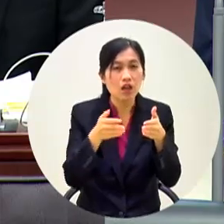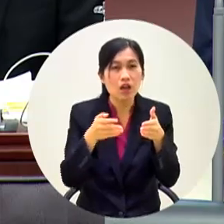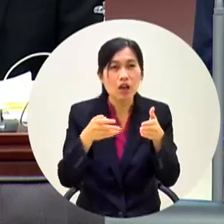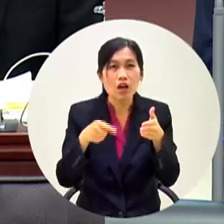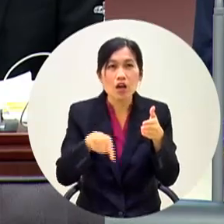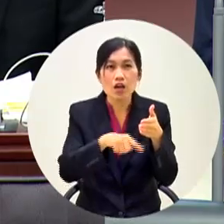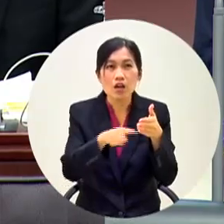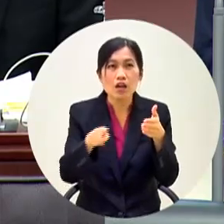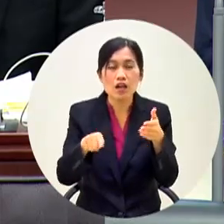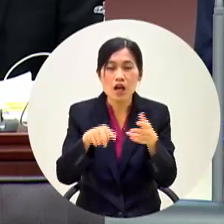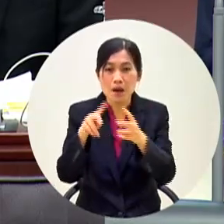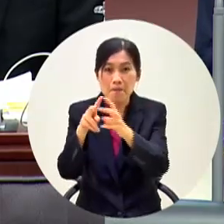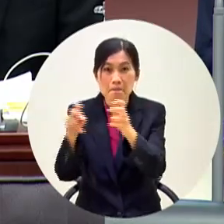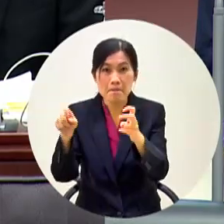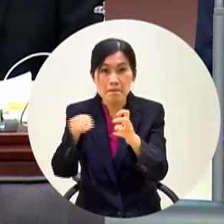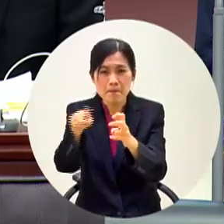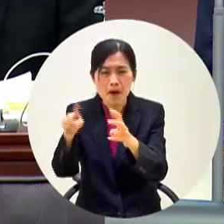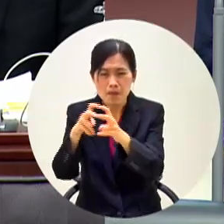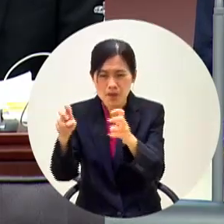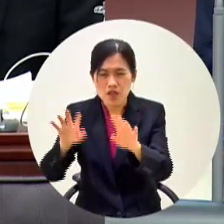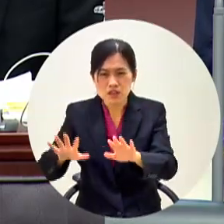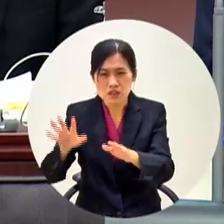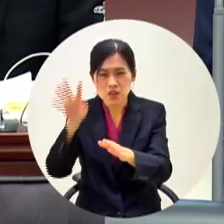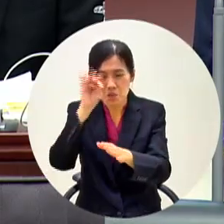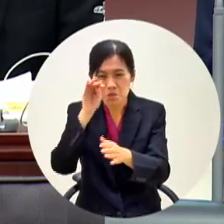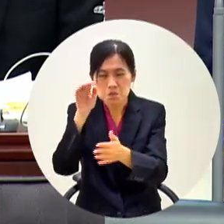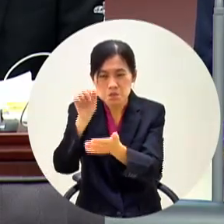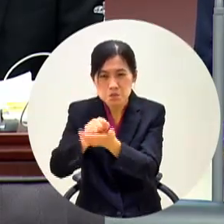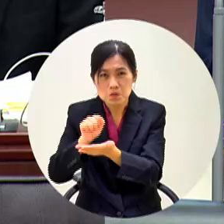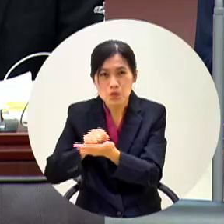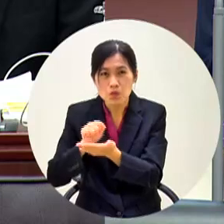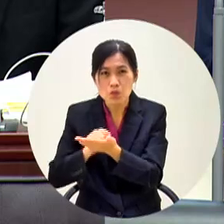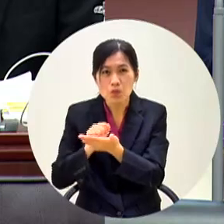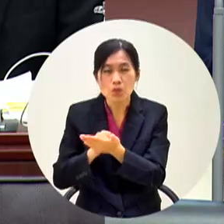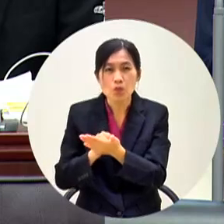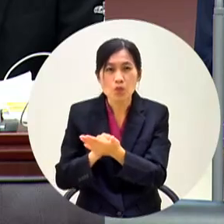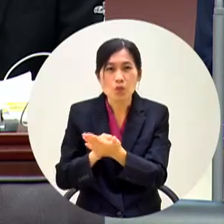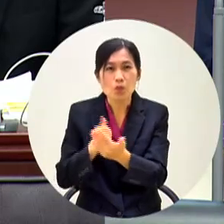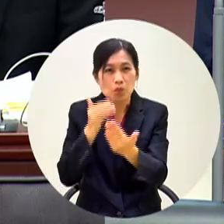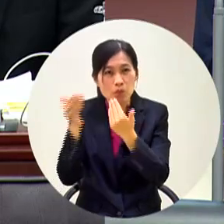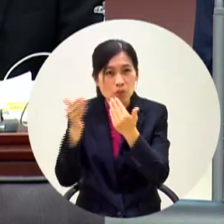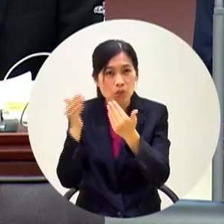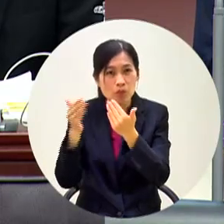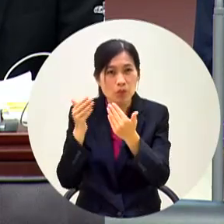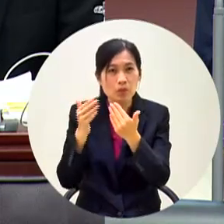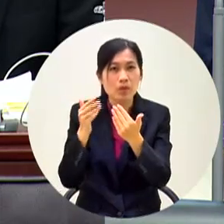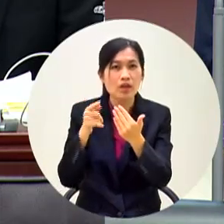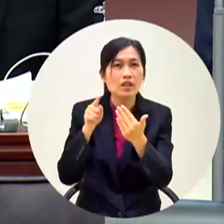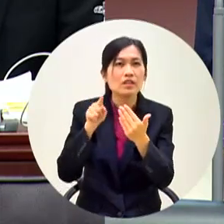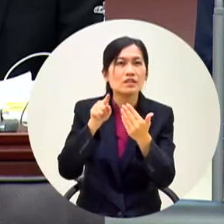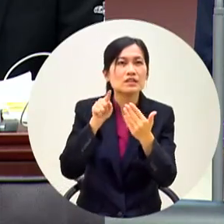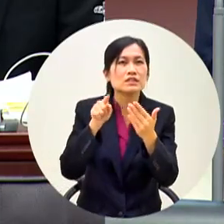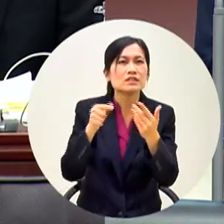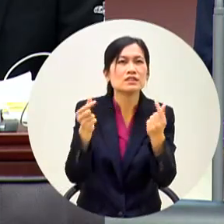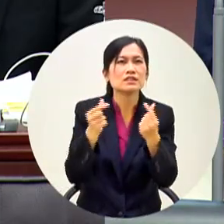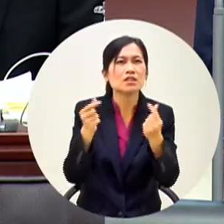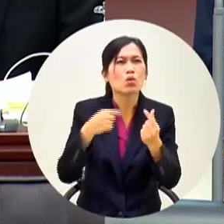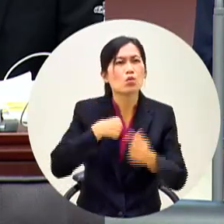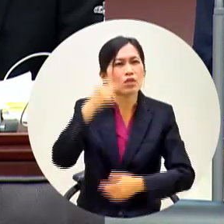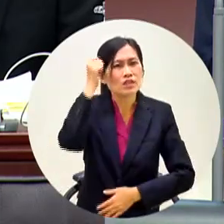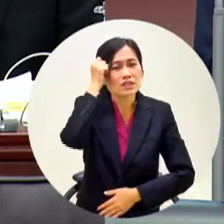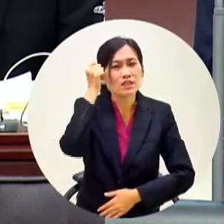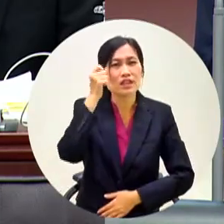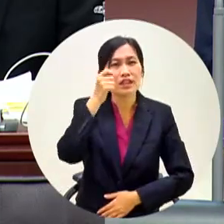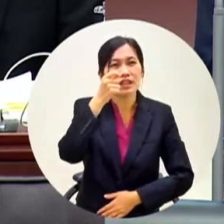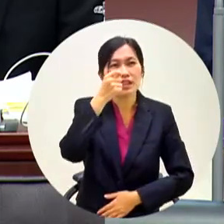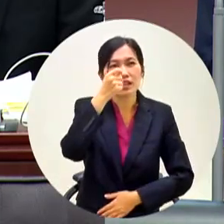些庙我们也已经是做在调查清楚啊。那我们也会提供更多的，因为有的你像我印象是